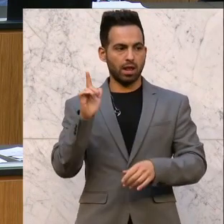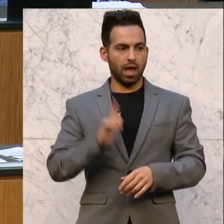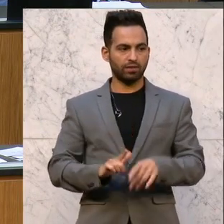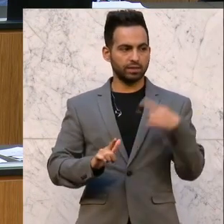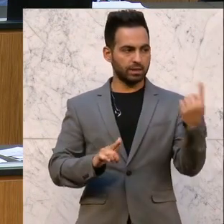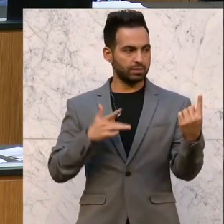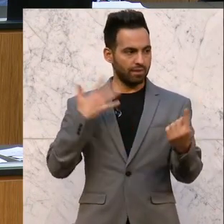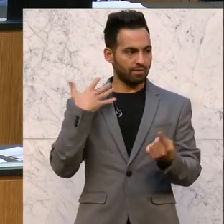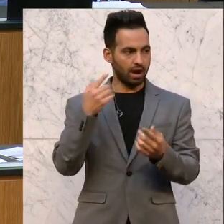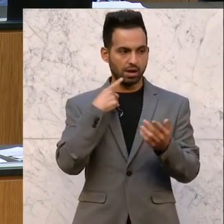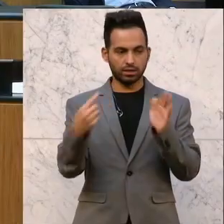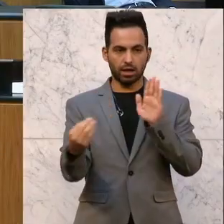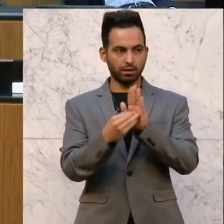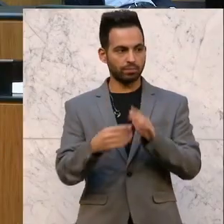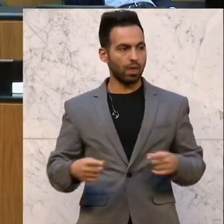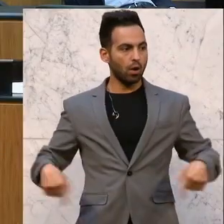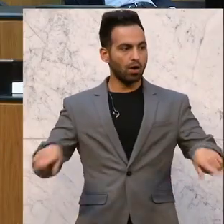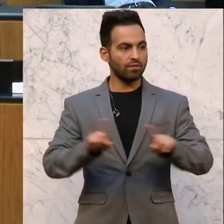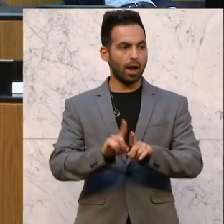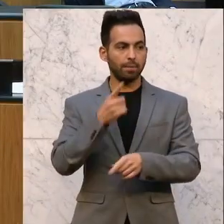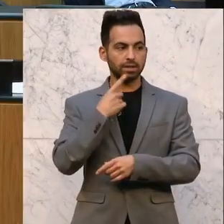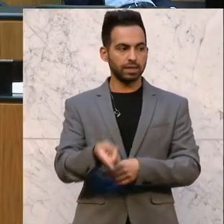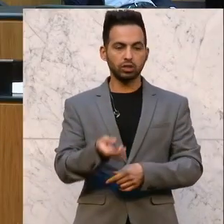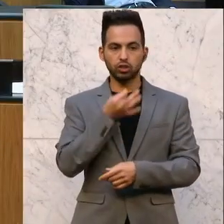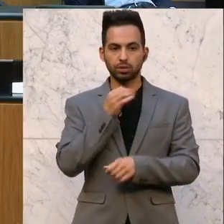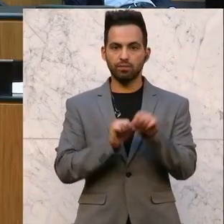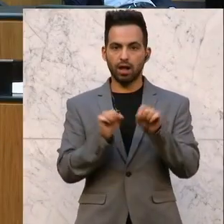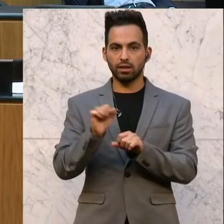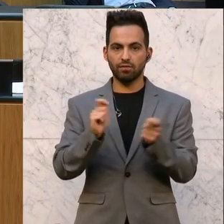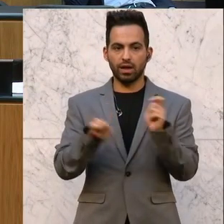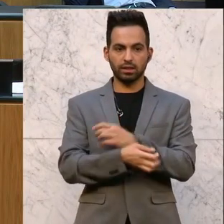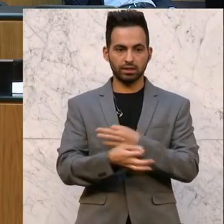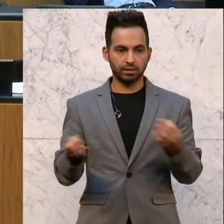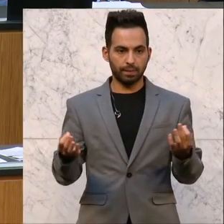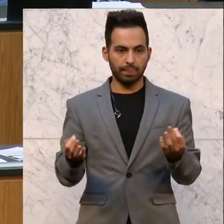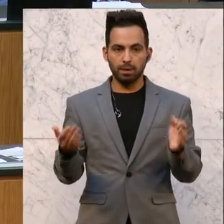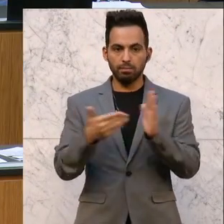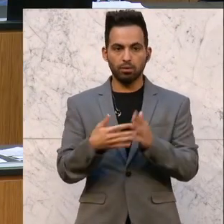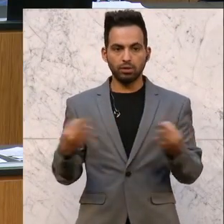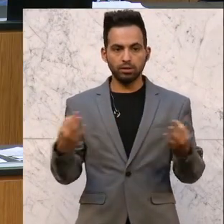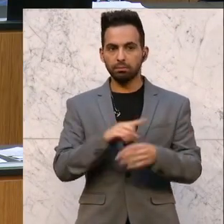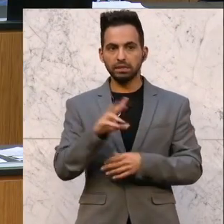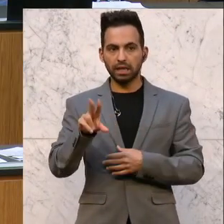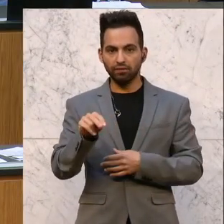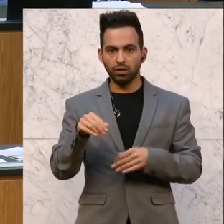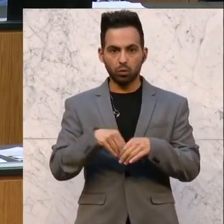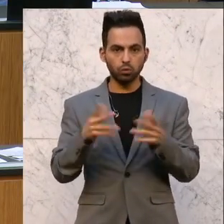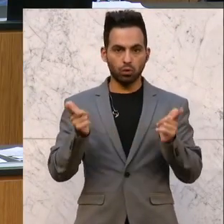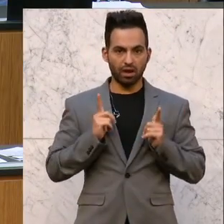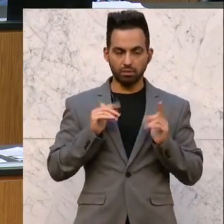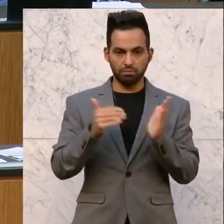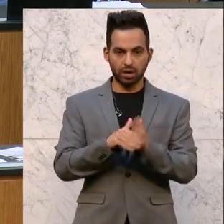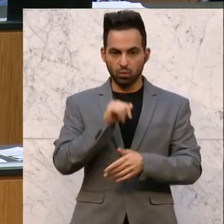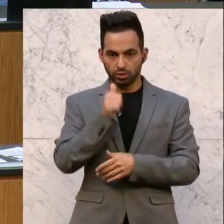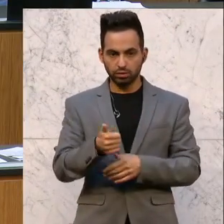festgehalten und wir haben auch gesagt das erinnert nichts an unserem Stimmverhalten weil so in Wahrheit brauchen wir jetzt gar nicht bis 3/4 oder sonst was warten